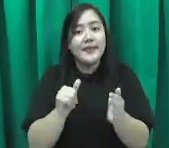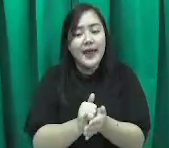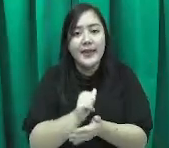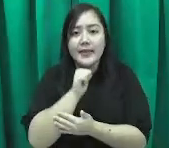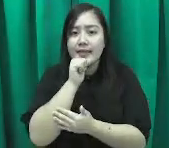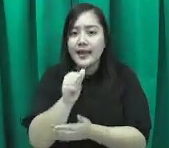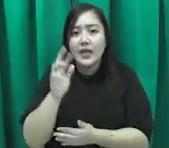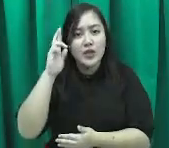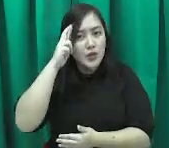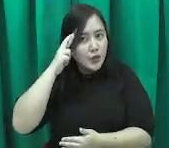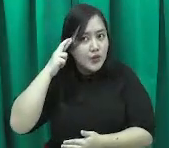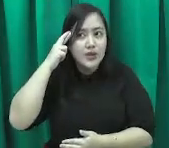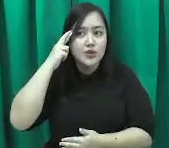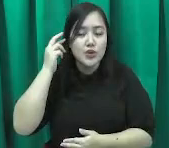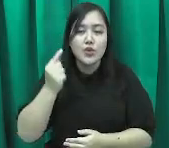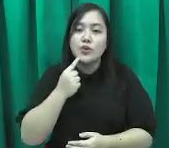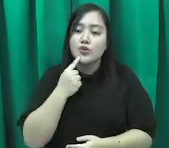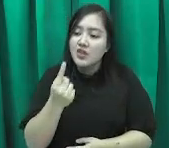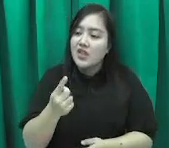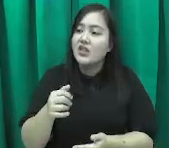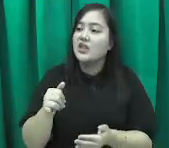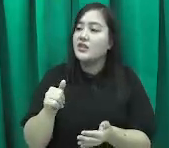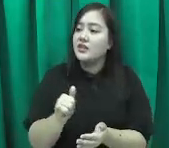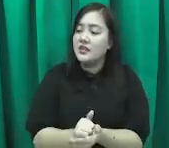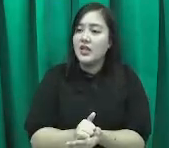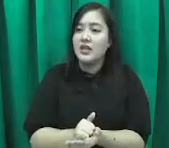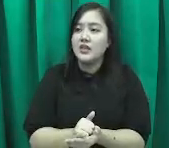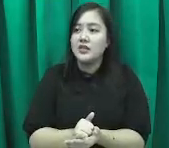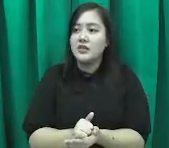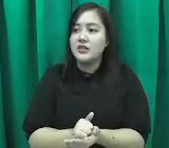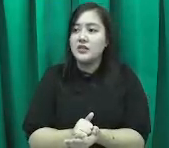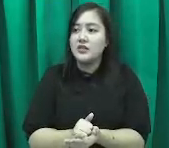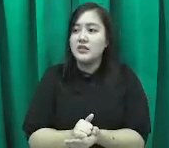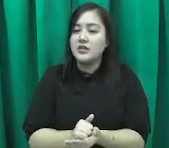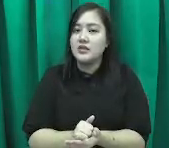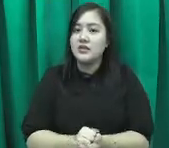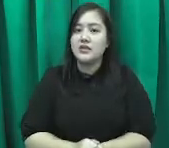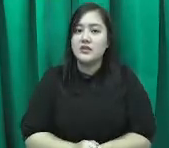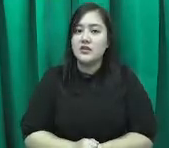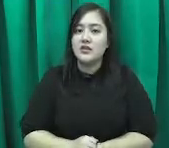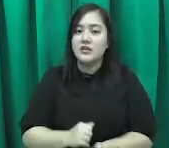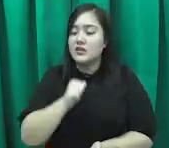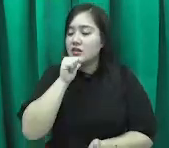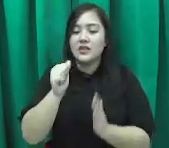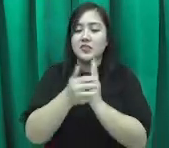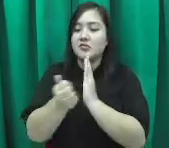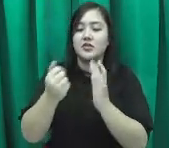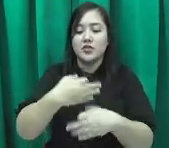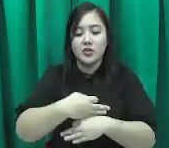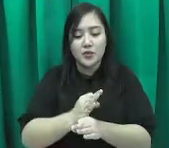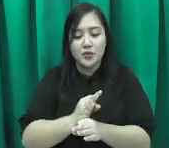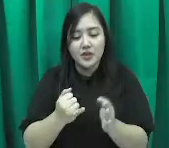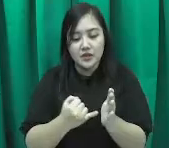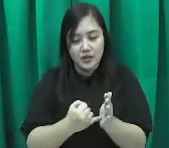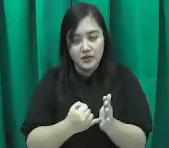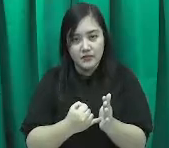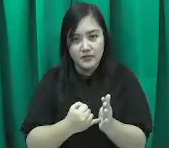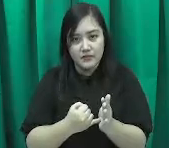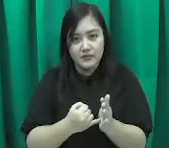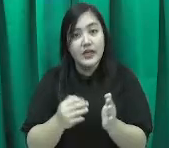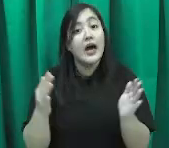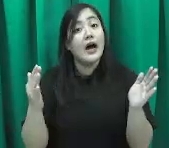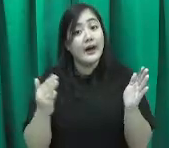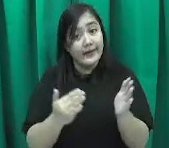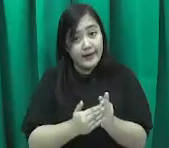mo na hindi na pwede, hindi na makahabol. As long as may buhay tayo, katulad yung sinasabi natin kanina,